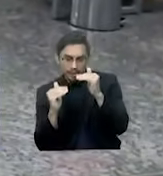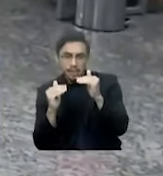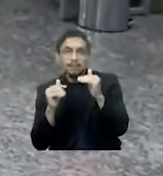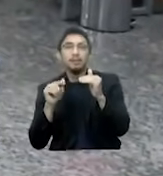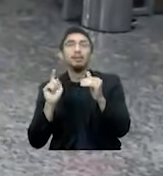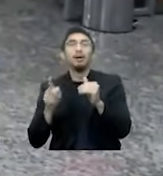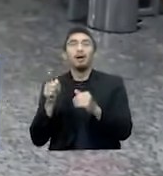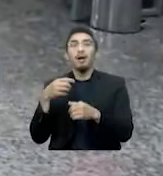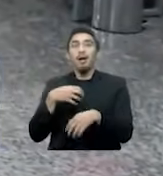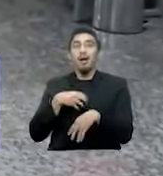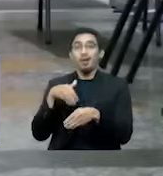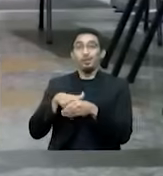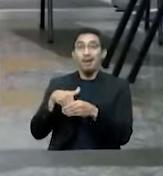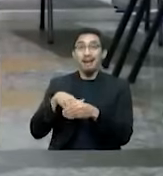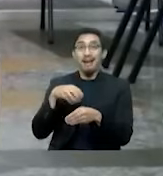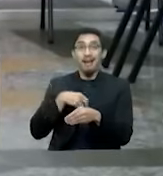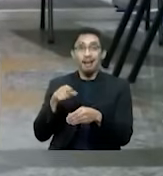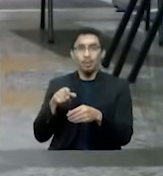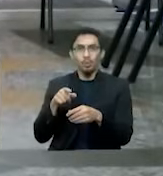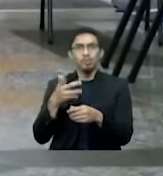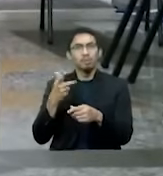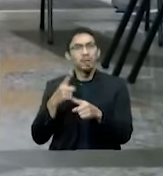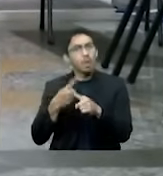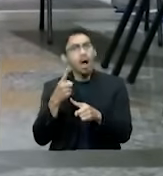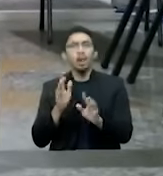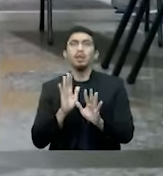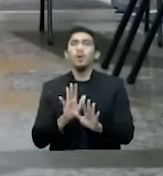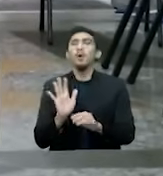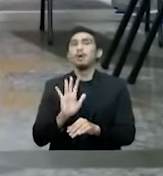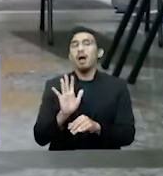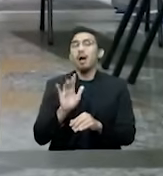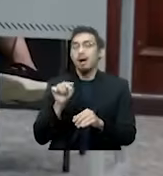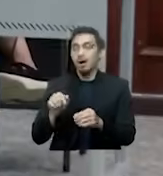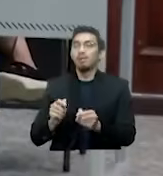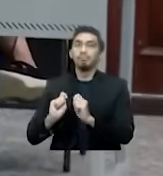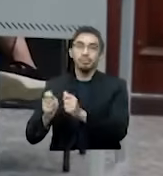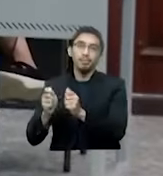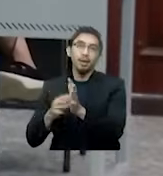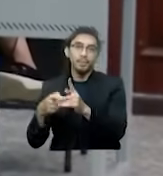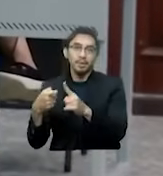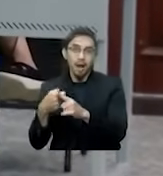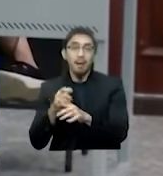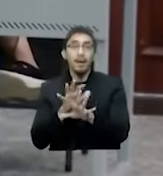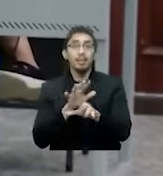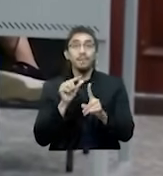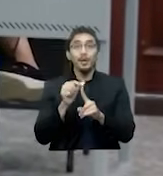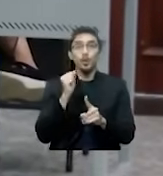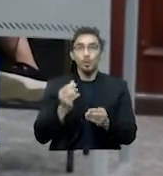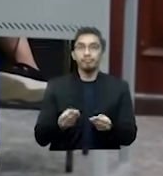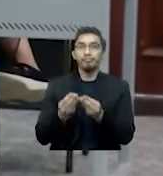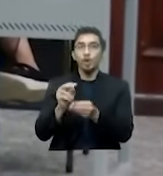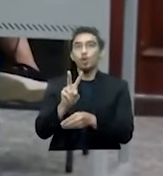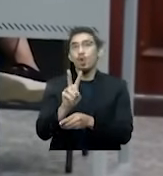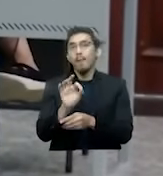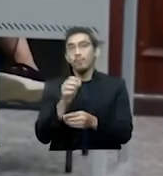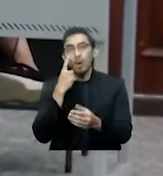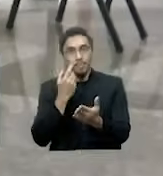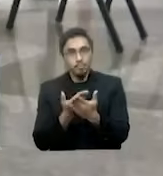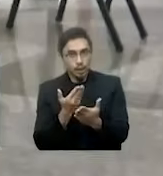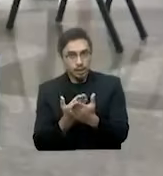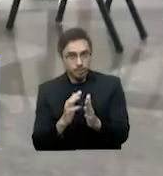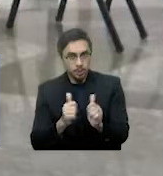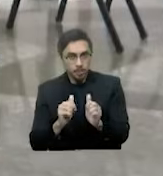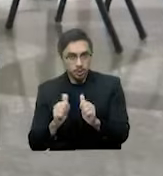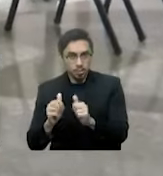hak suara lebih dari satu kali ke MK. Partai Perindo menyerahkan 20 alat bukti dan telah